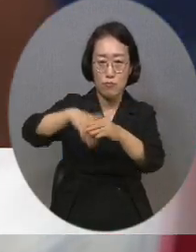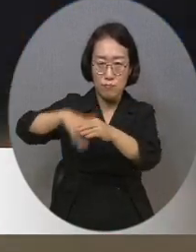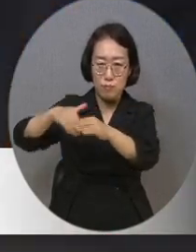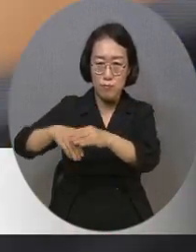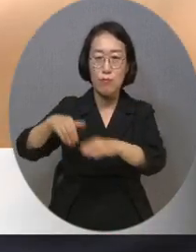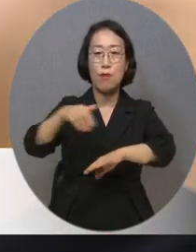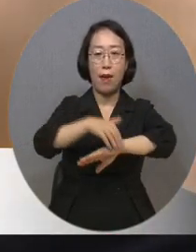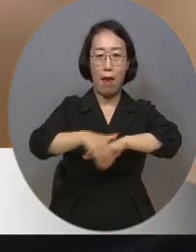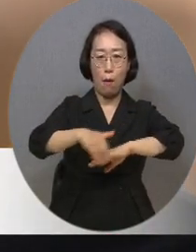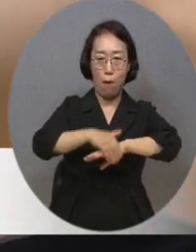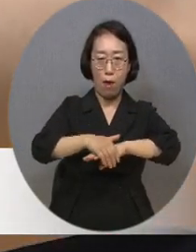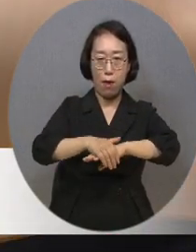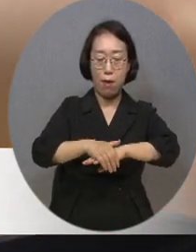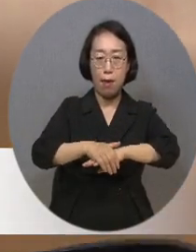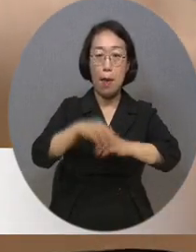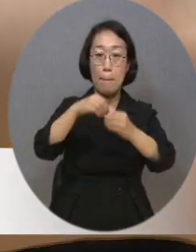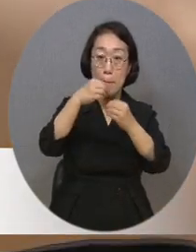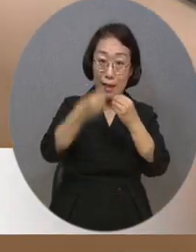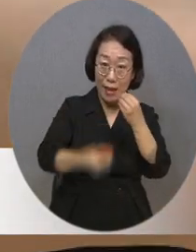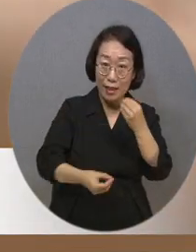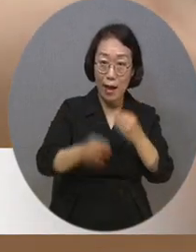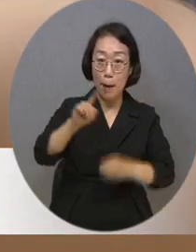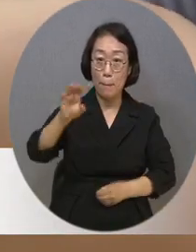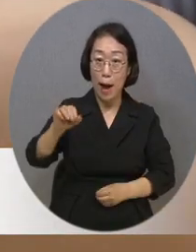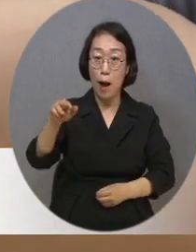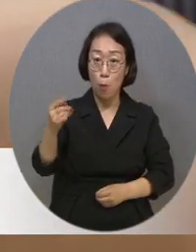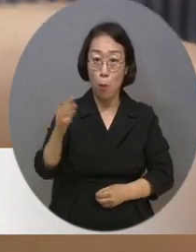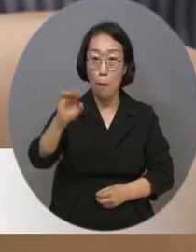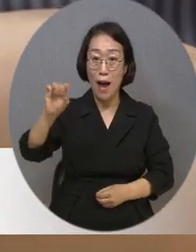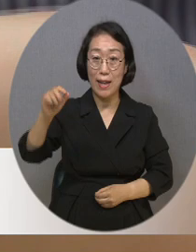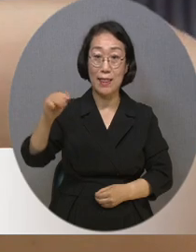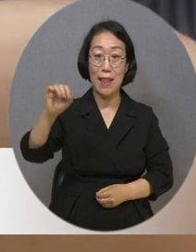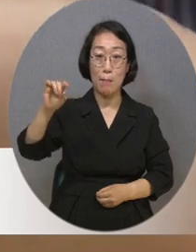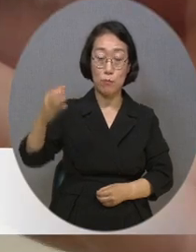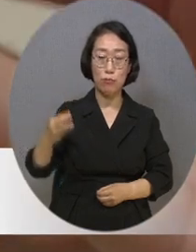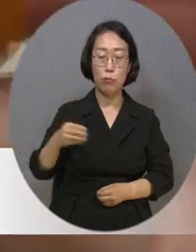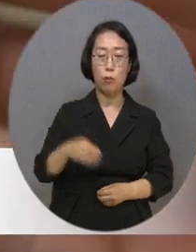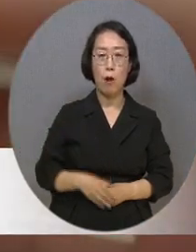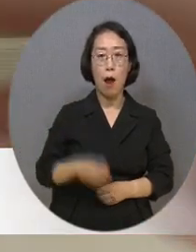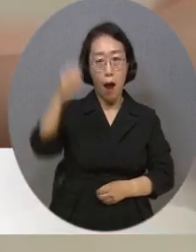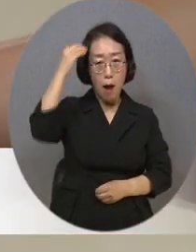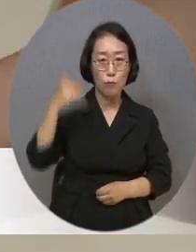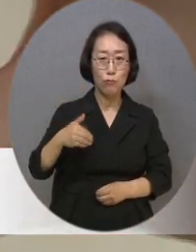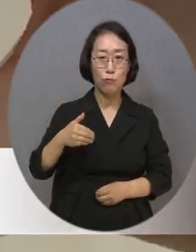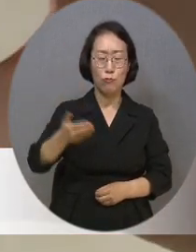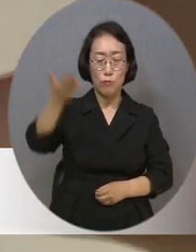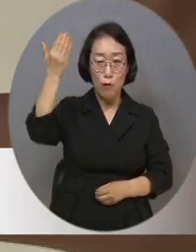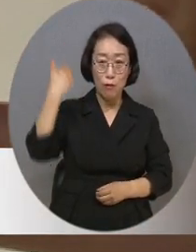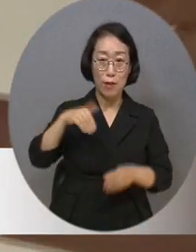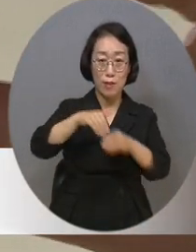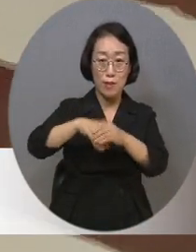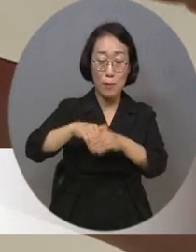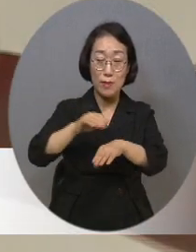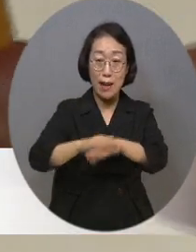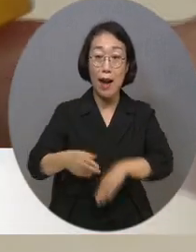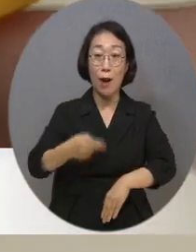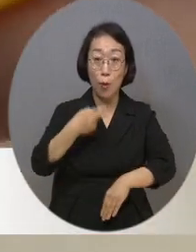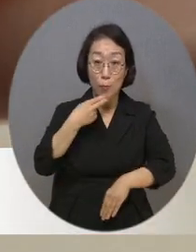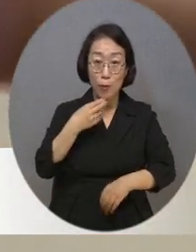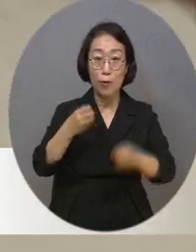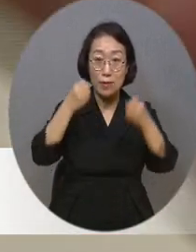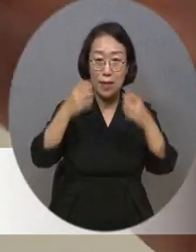계획입니다. 바나나, 애플망고, 파인애플 등 국내에서는 보기 힘든 아열대 작목을